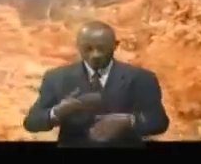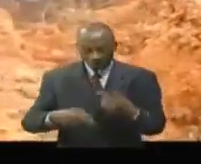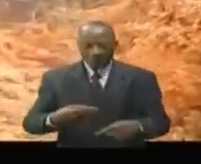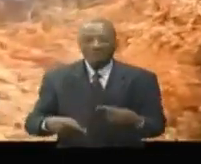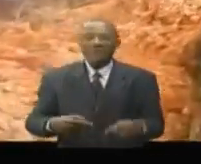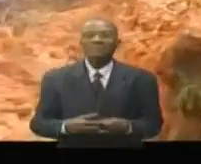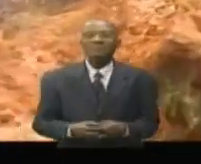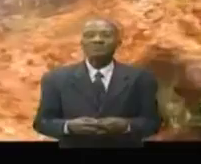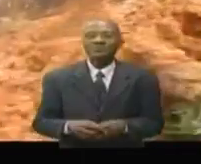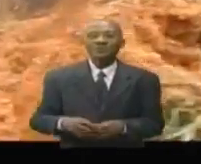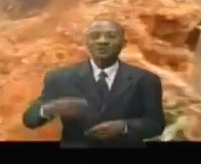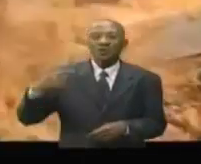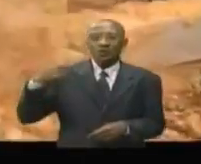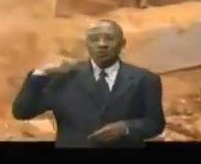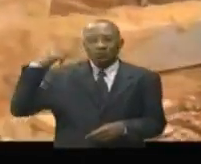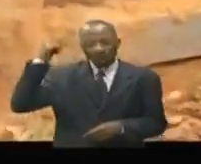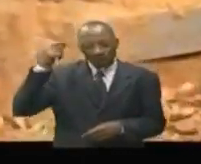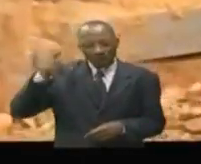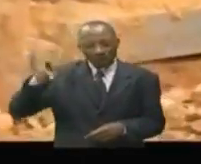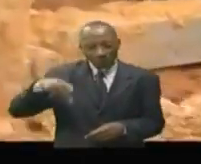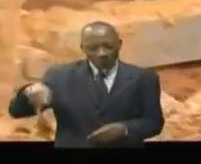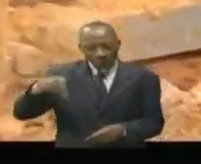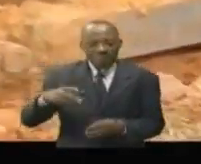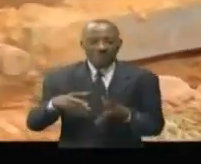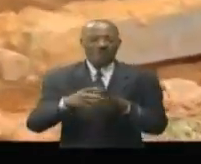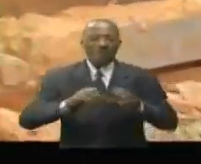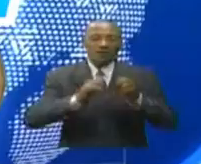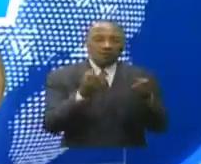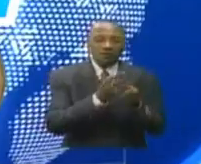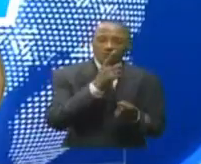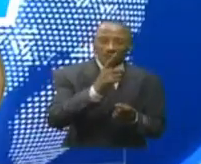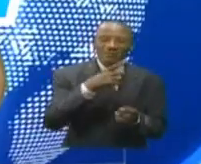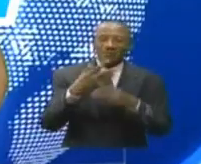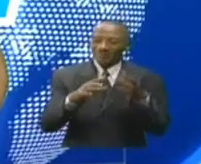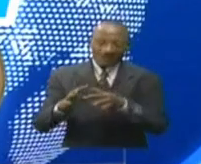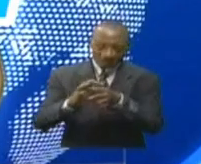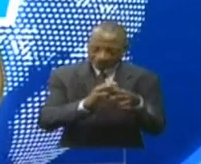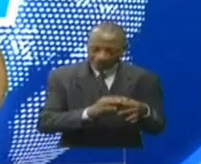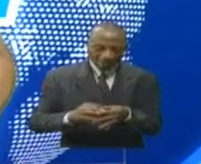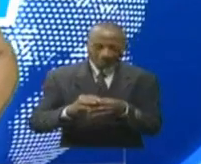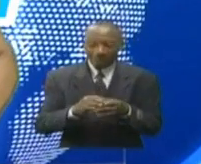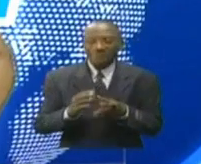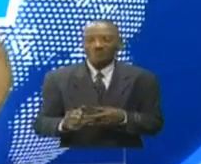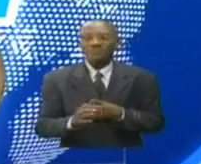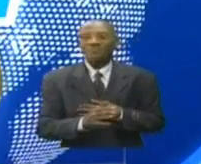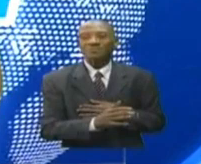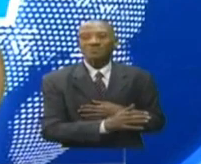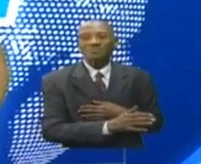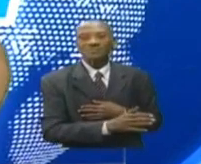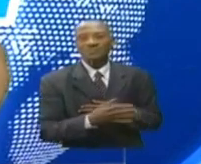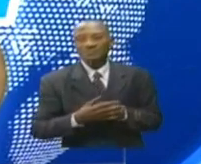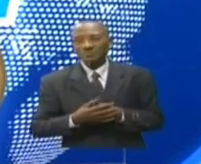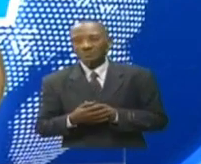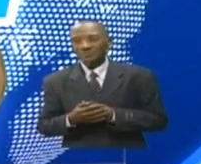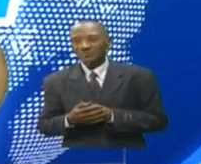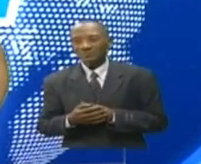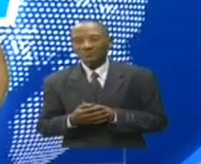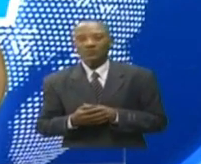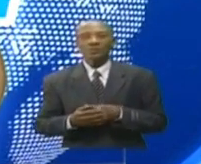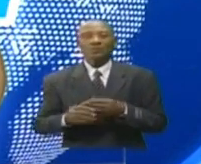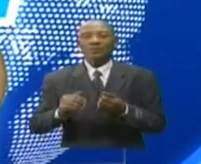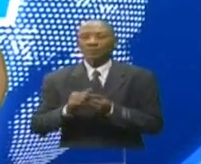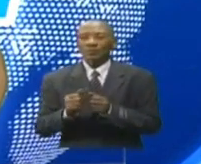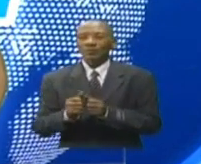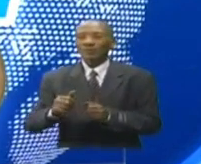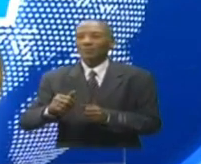du Bas-Uele en partenariat avec la société Congo Sunflower. Opération Curage des caniveaux dans la ville de Kinshasa.